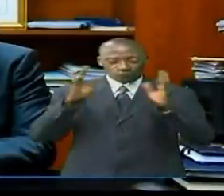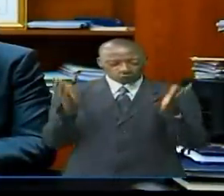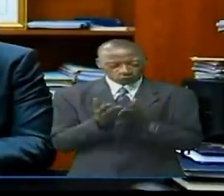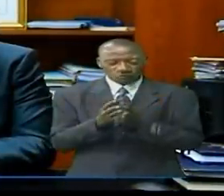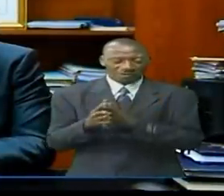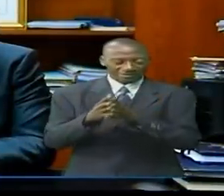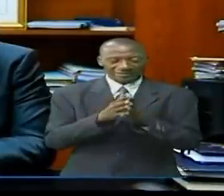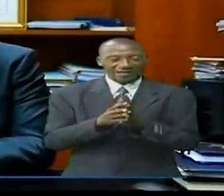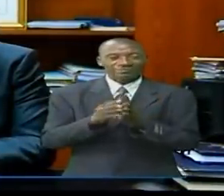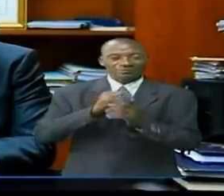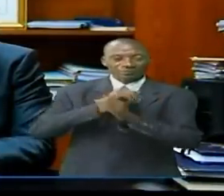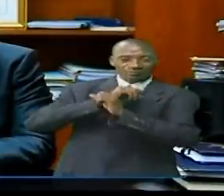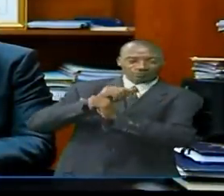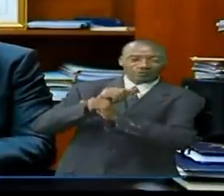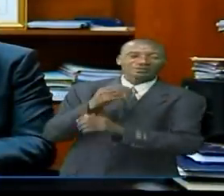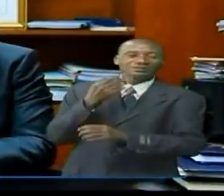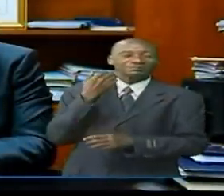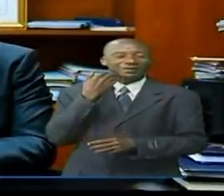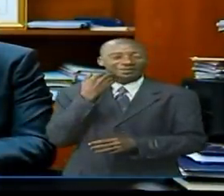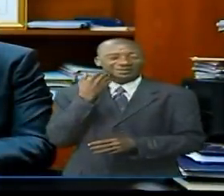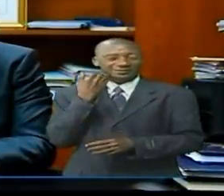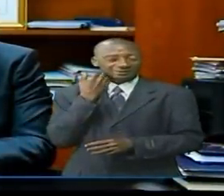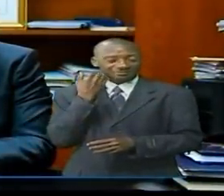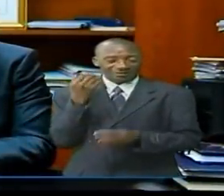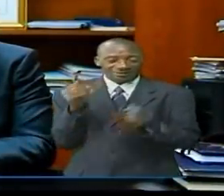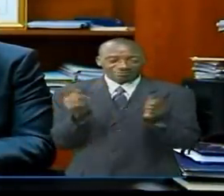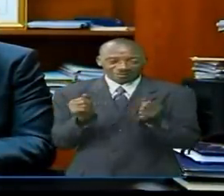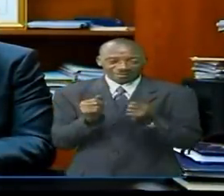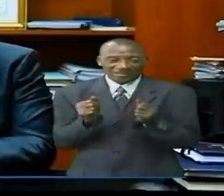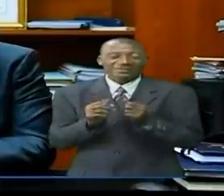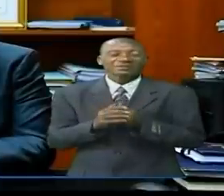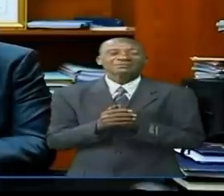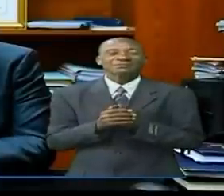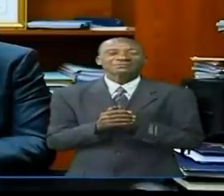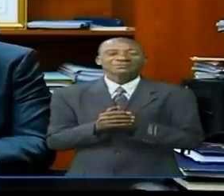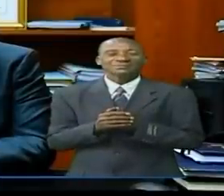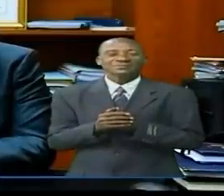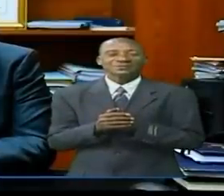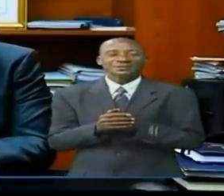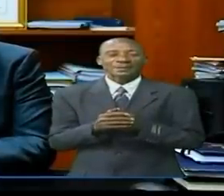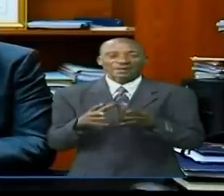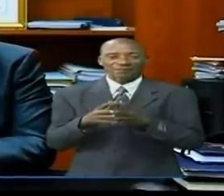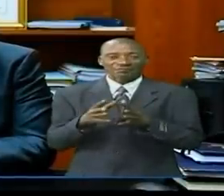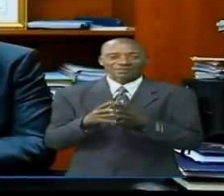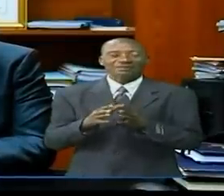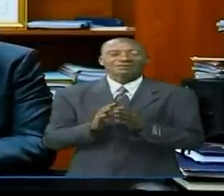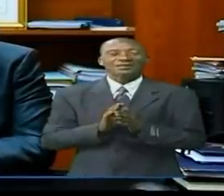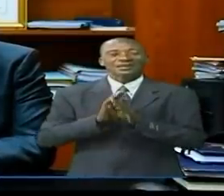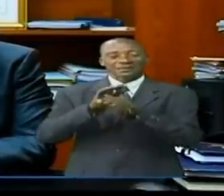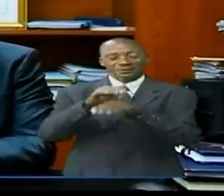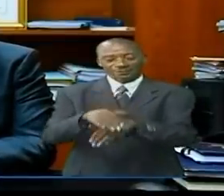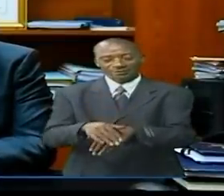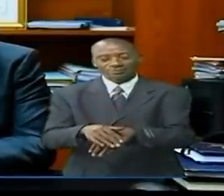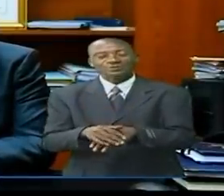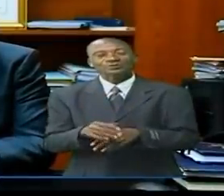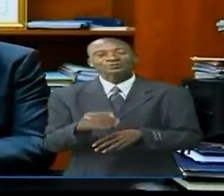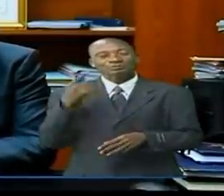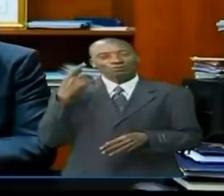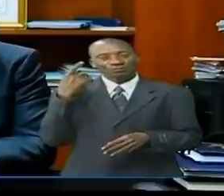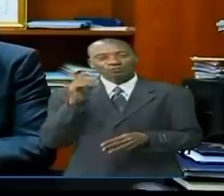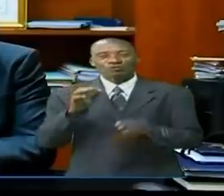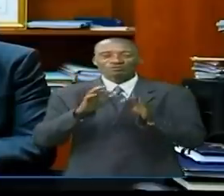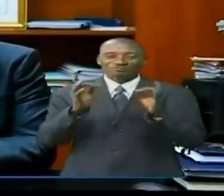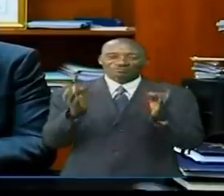paludisme par l'adoption d'un nouveau comportement devant se matérialiser à travers la participation des ménages, des